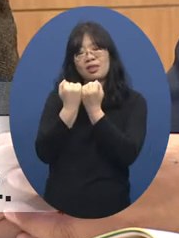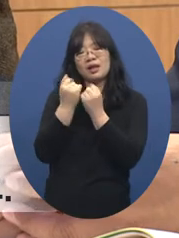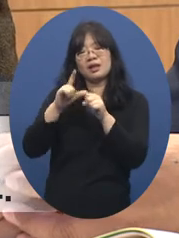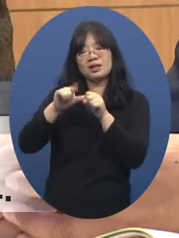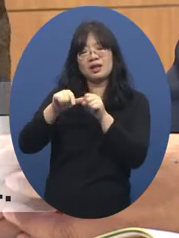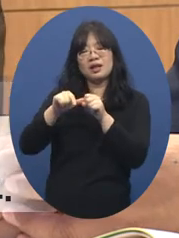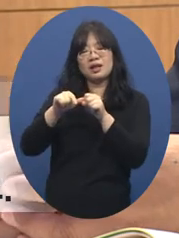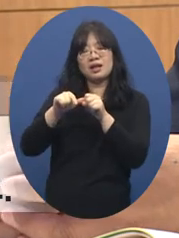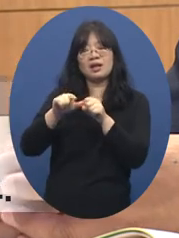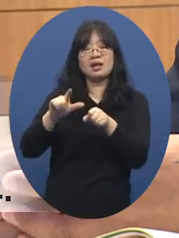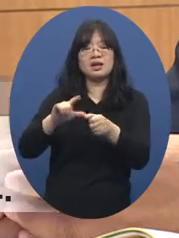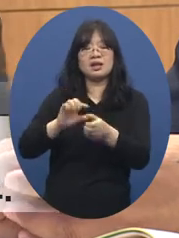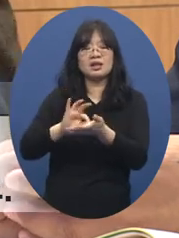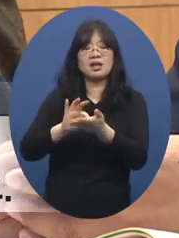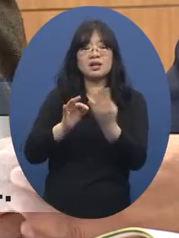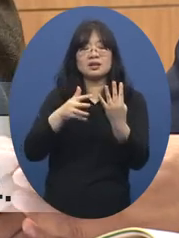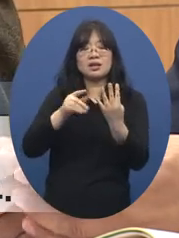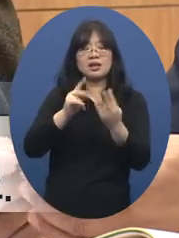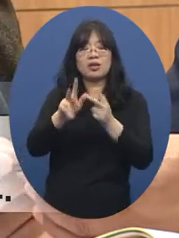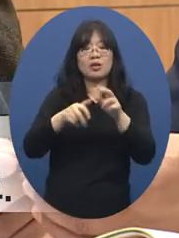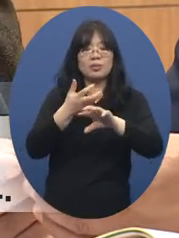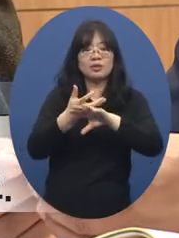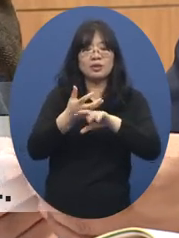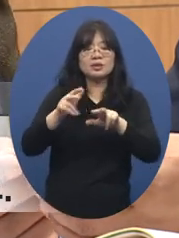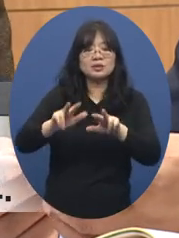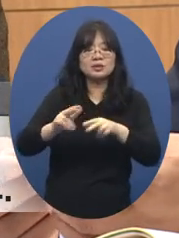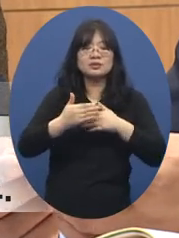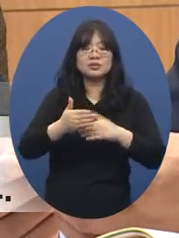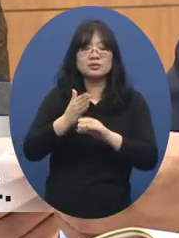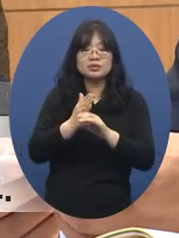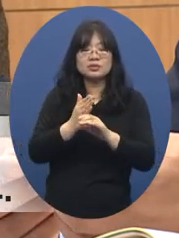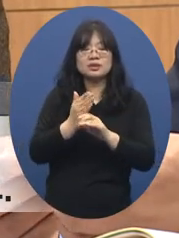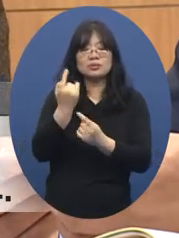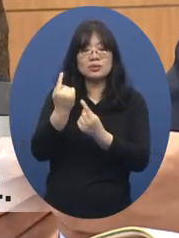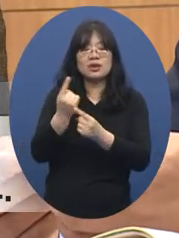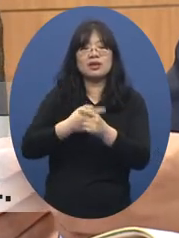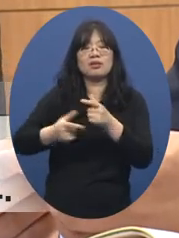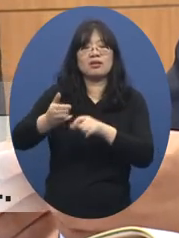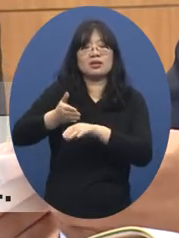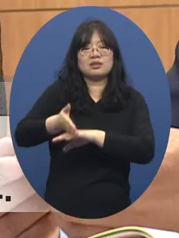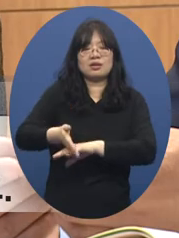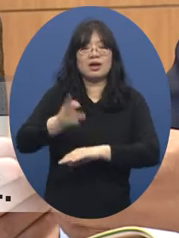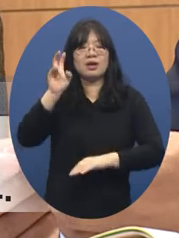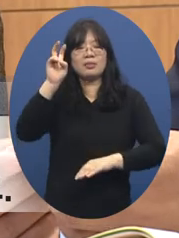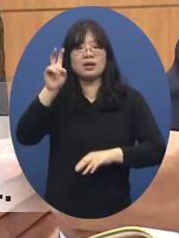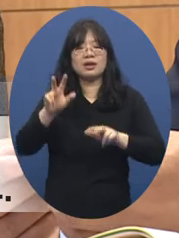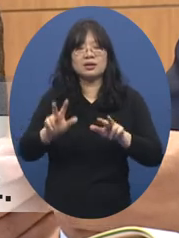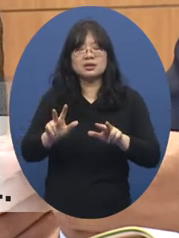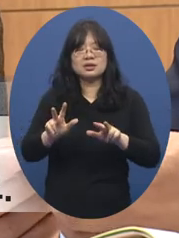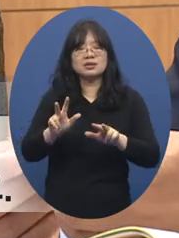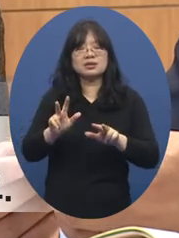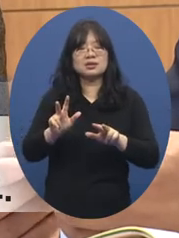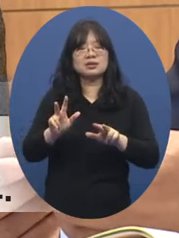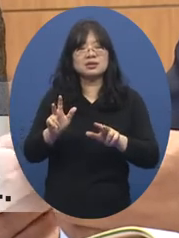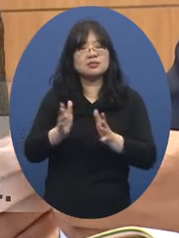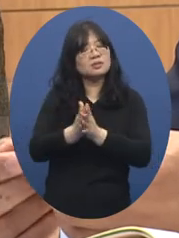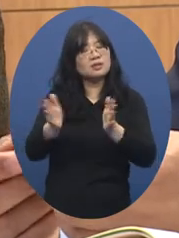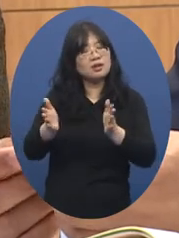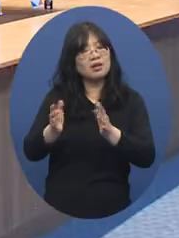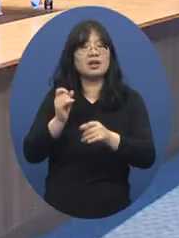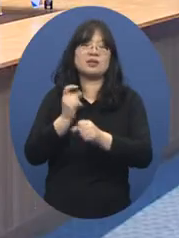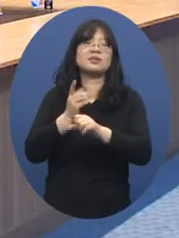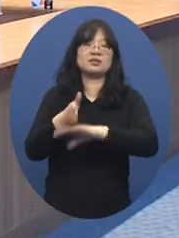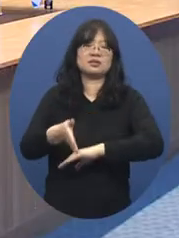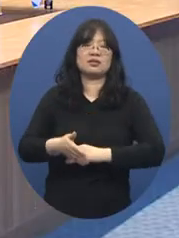설득하는데도 걸리는 시간이 4차 산업혁명이 지금 진행하는 시간보다 훨씬 느릴지도 모릅니다. 이제부터 시작해도 이미